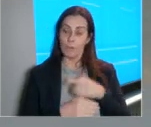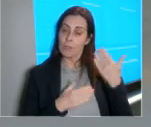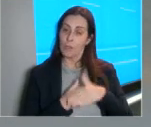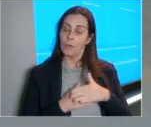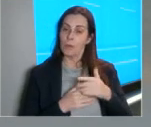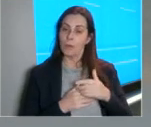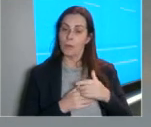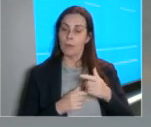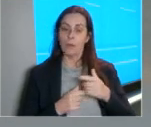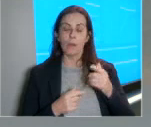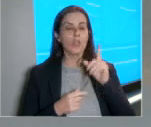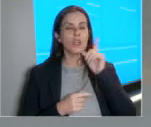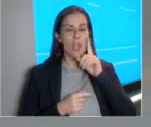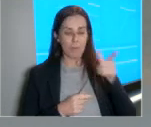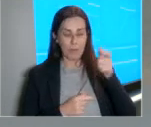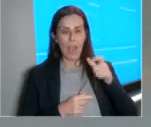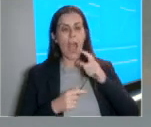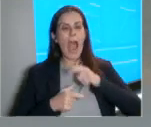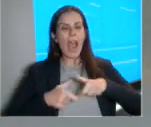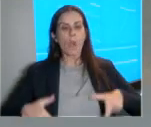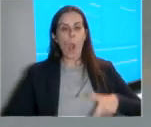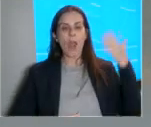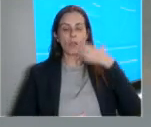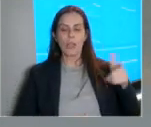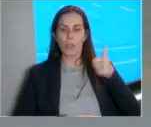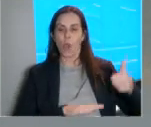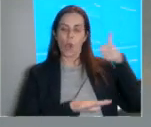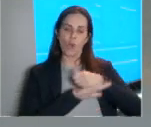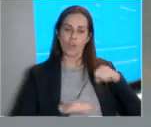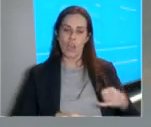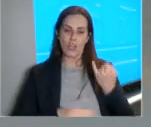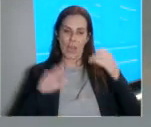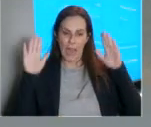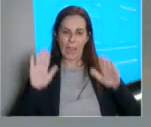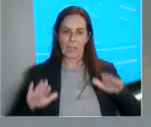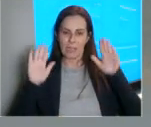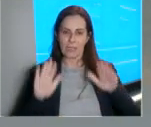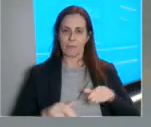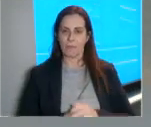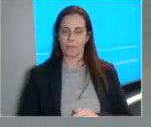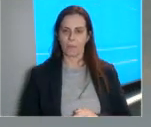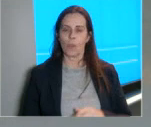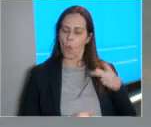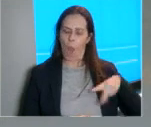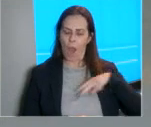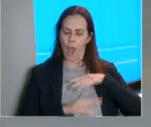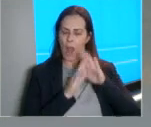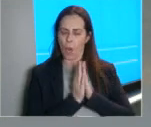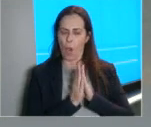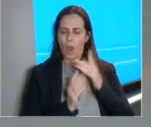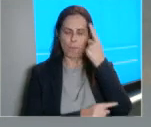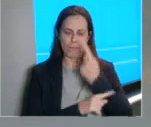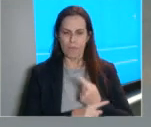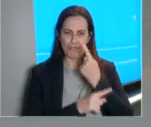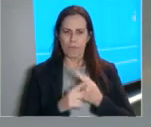בסיומו של מבצע חגורה שחורה. המבצע לחיסולו של בהא אבו אל-טהא, מחולל הסבבים